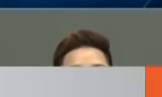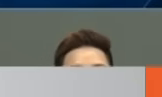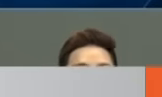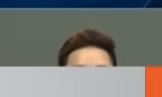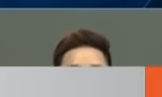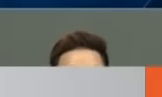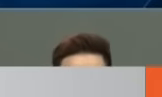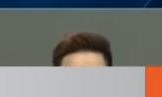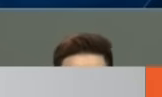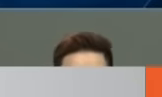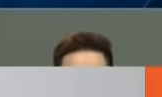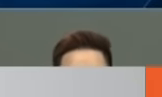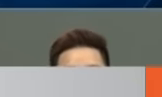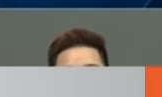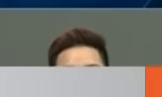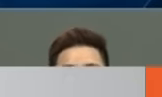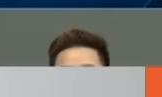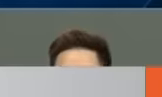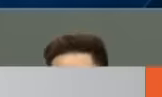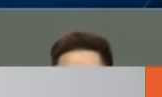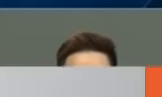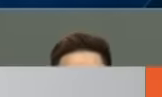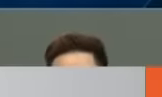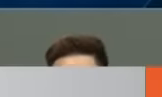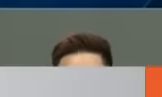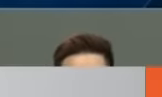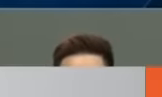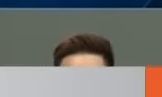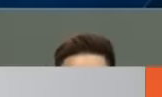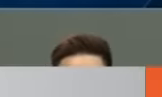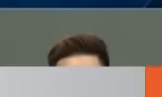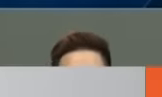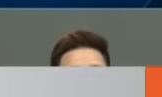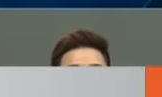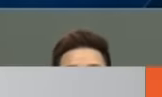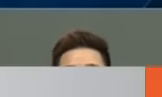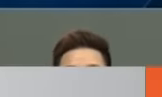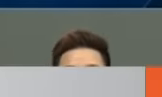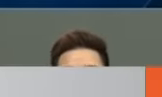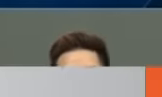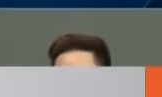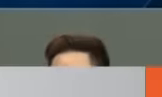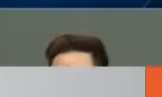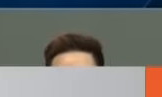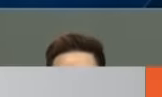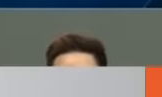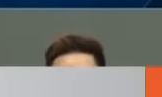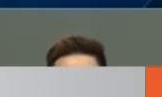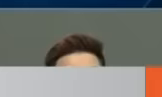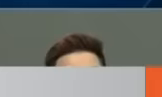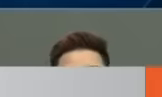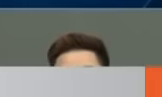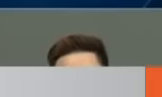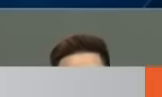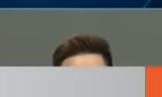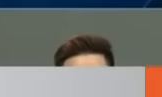19,320 คนนะคะและจนถึงตอนนี้มี14จังหวัดค่ะที่ไม่มีการรายงานการติดเชื้อก็14